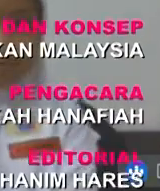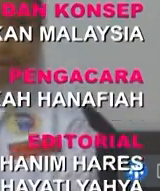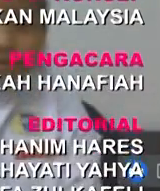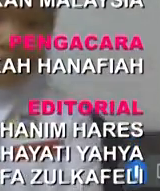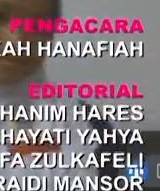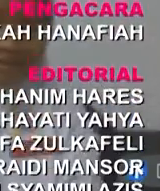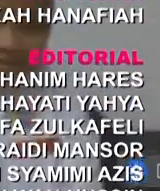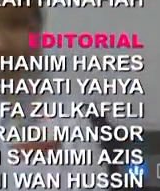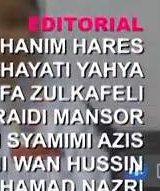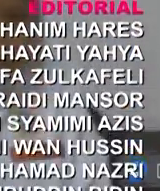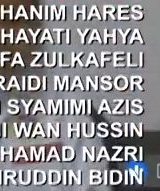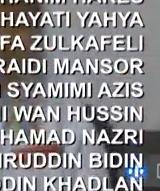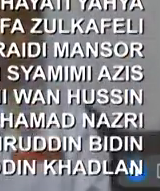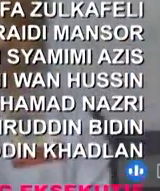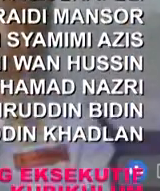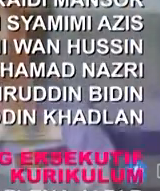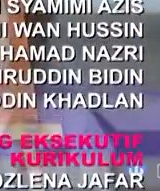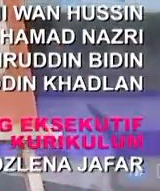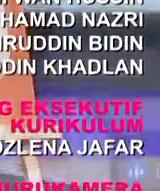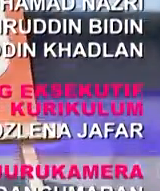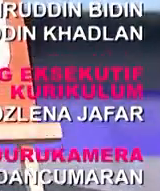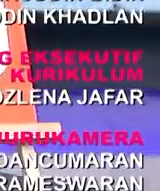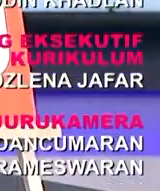Bangun pagi, dandanlah diri.